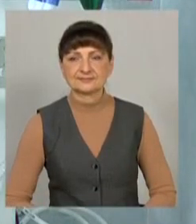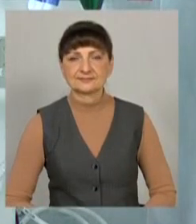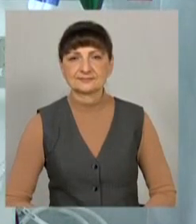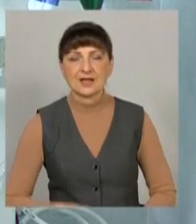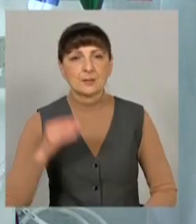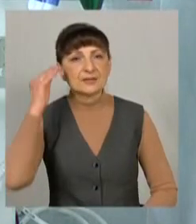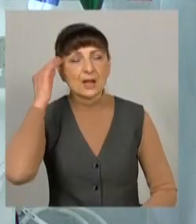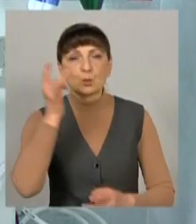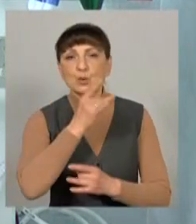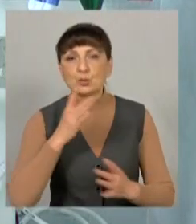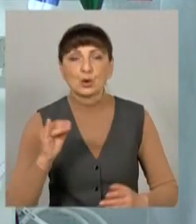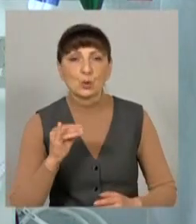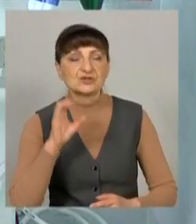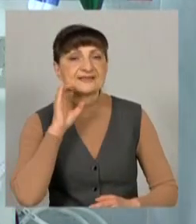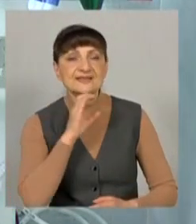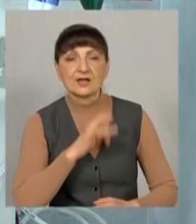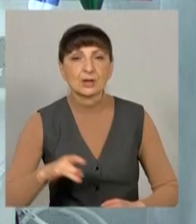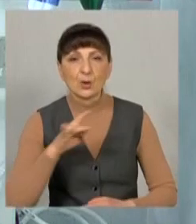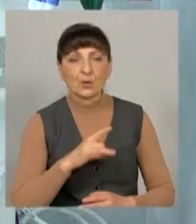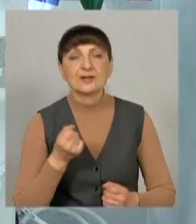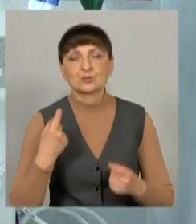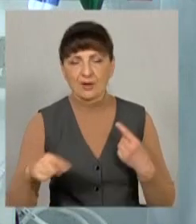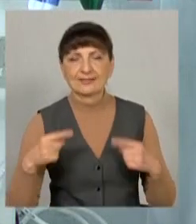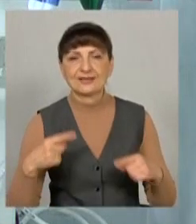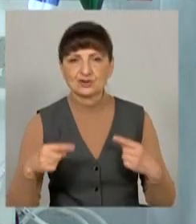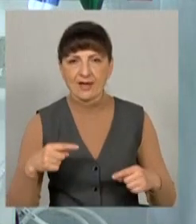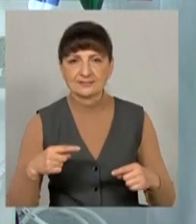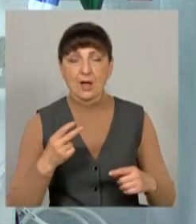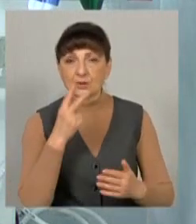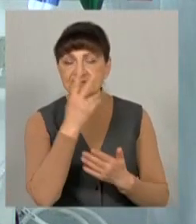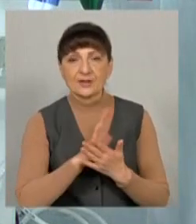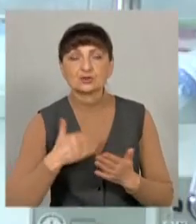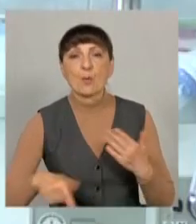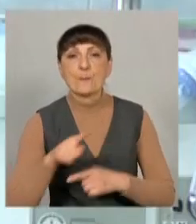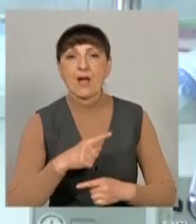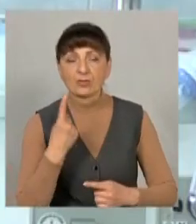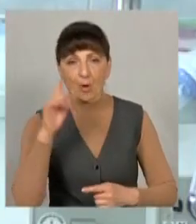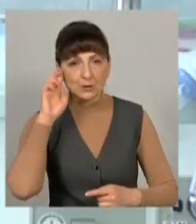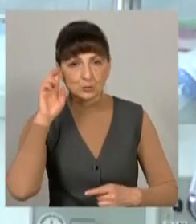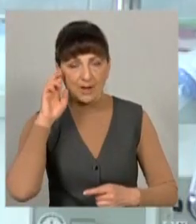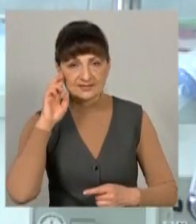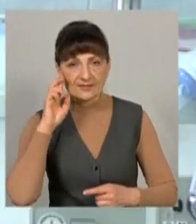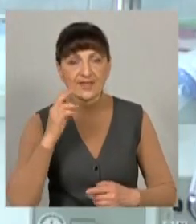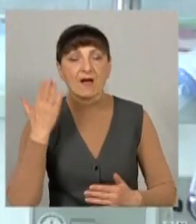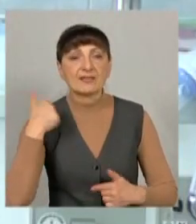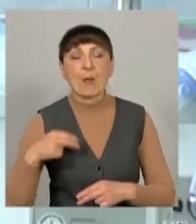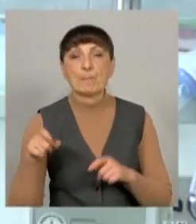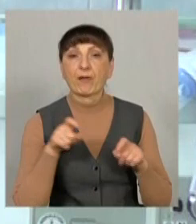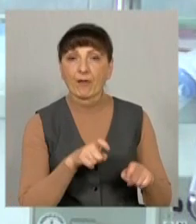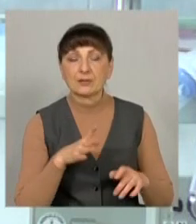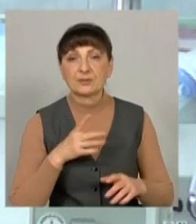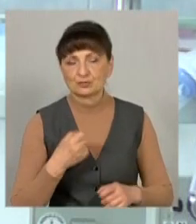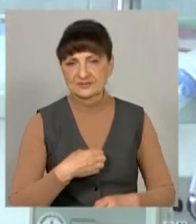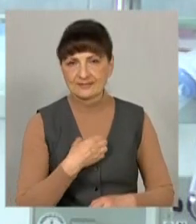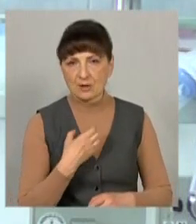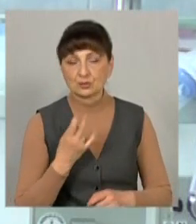Менталитеты и культура южного и северного региона заметно отличаются, несмотря на то, что мы живем в одном государстве. Когда я приехала, было немного